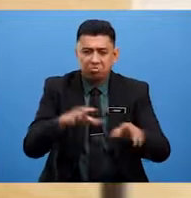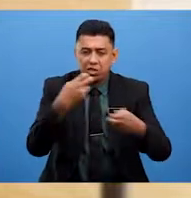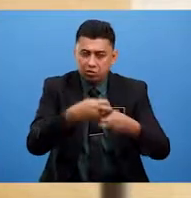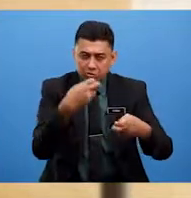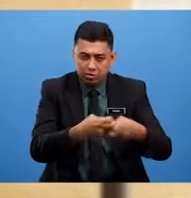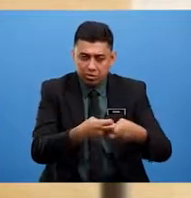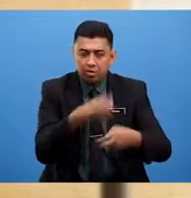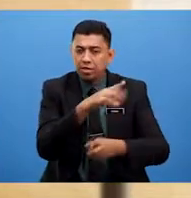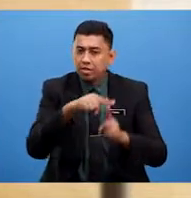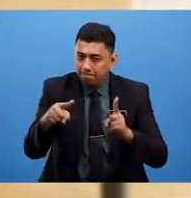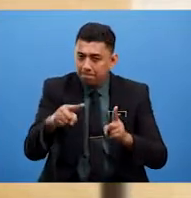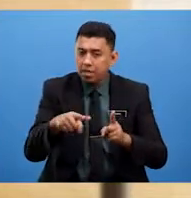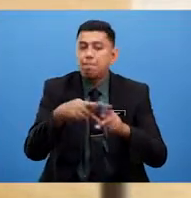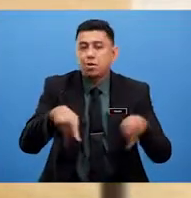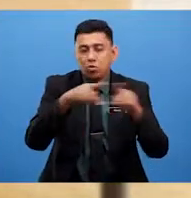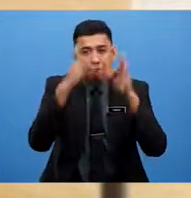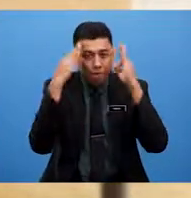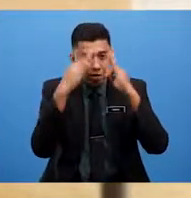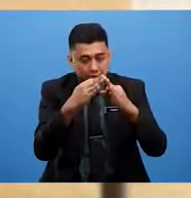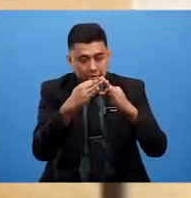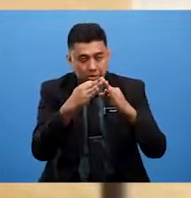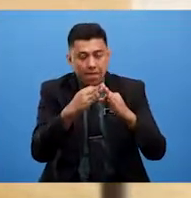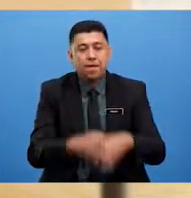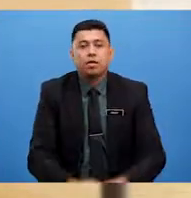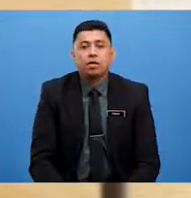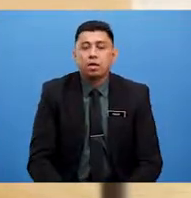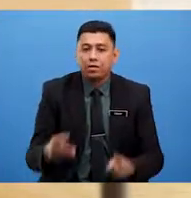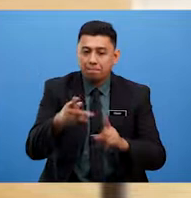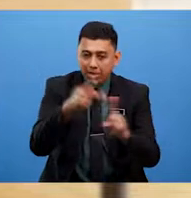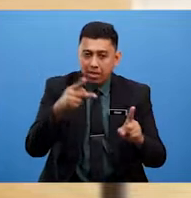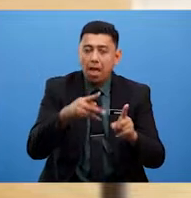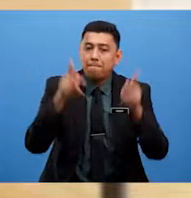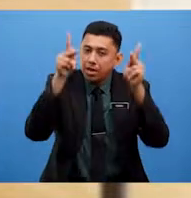memerlukan sedikit tumpuan dan penghayatan daripada pelajar semua.